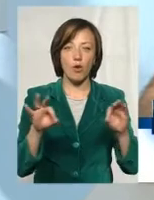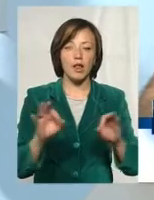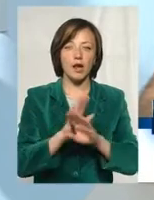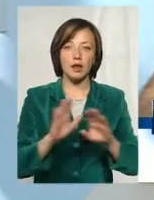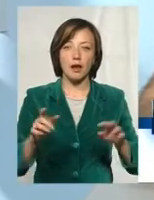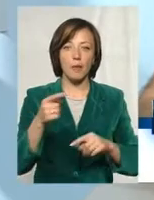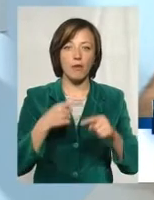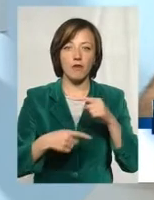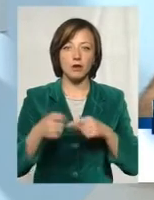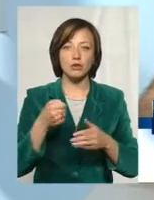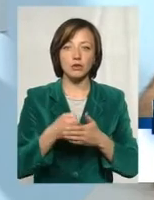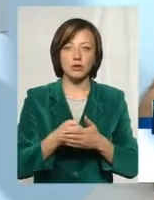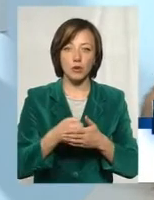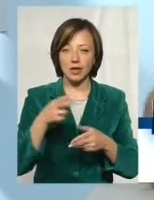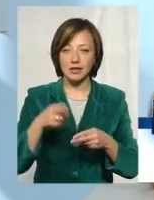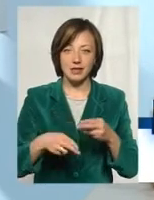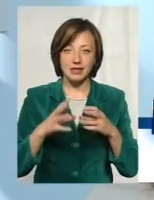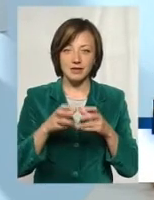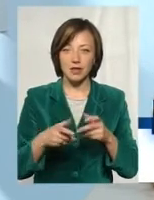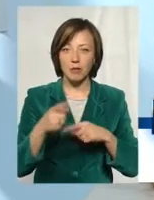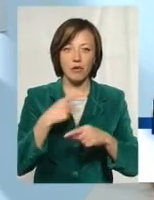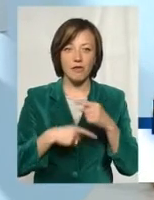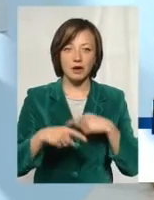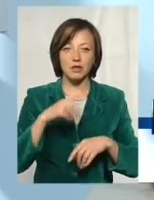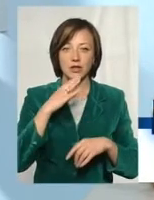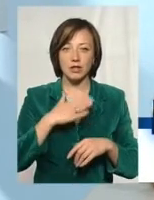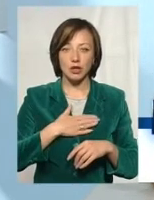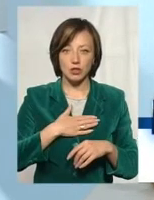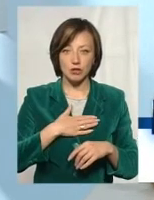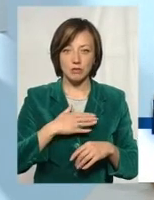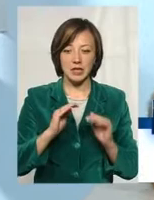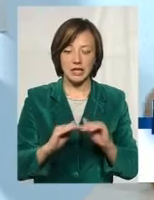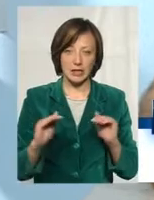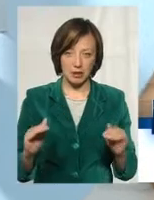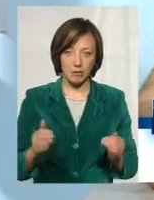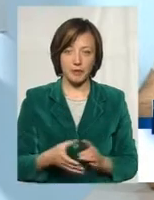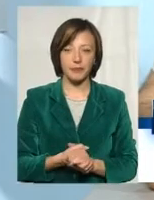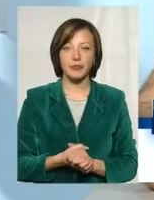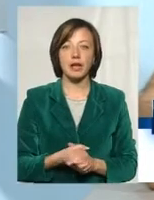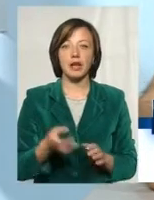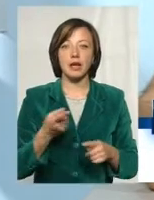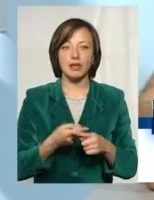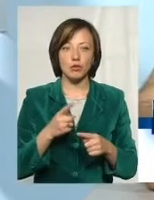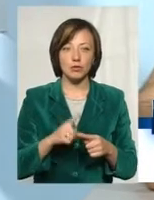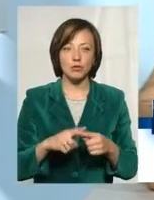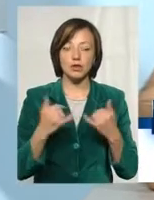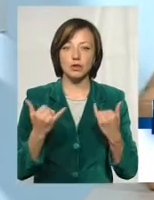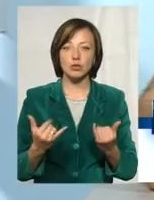повернеться до кінця світу, не повернеться нашим дітям. А тому нас на сьогоднішній